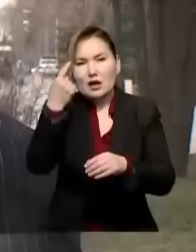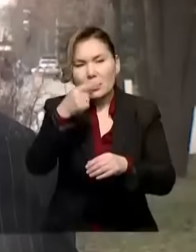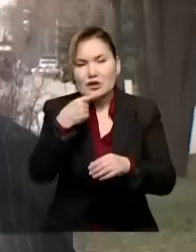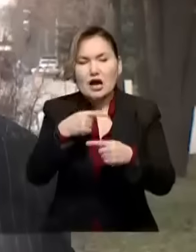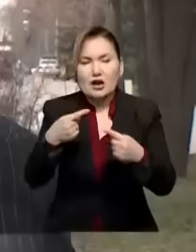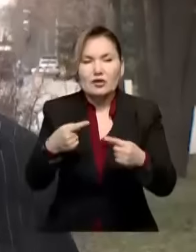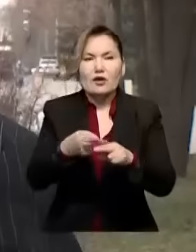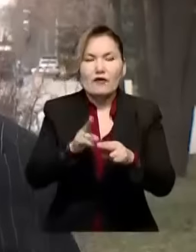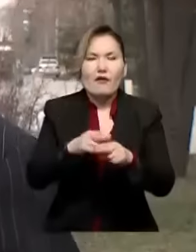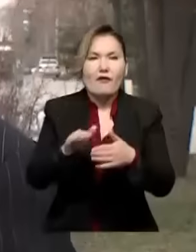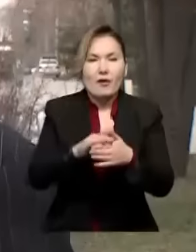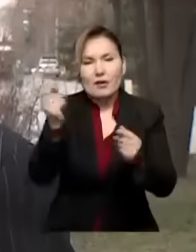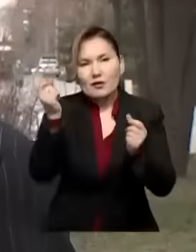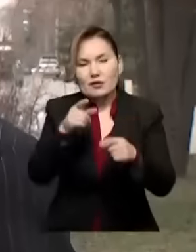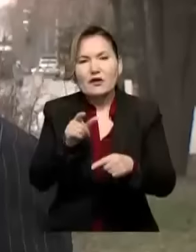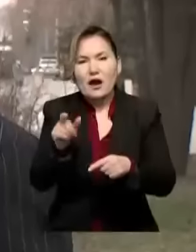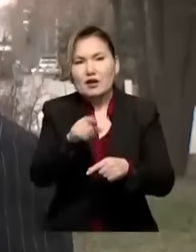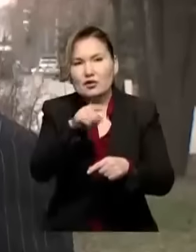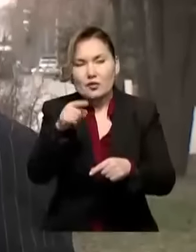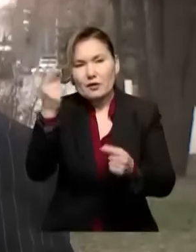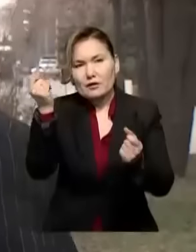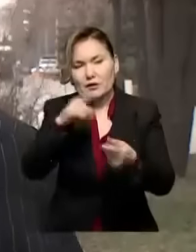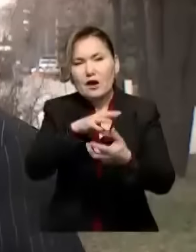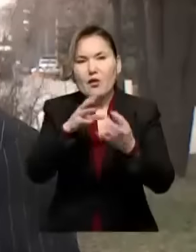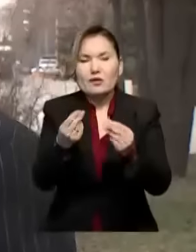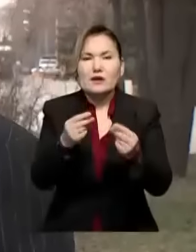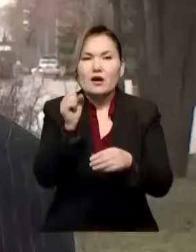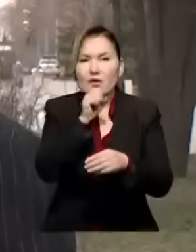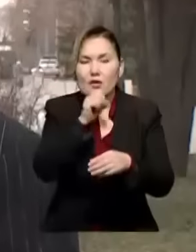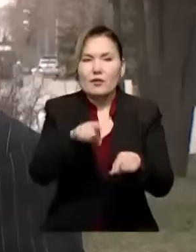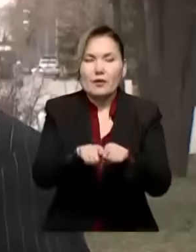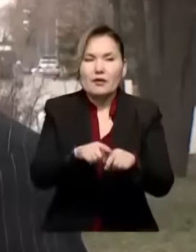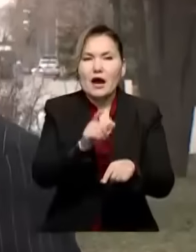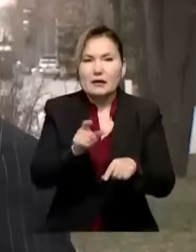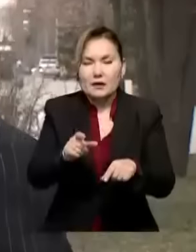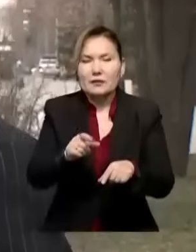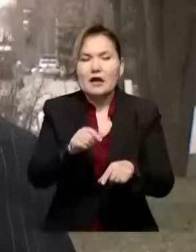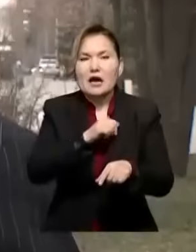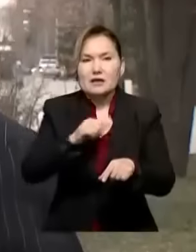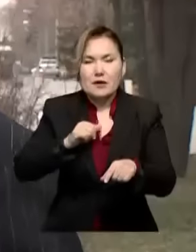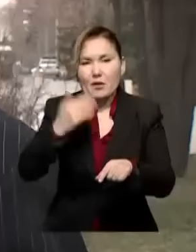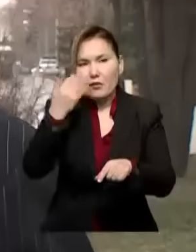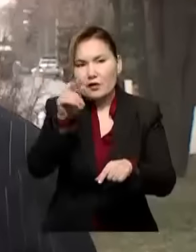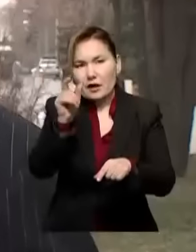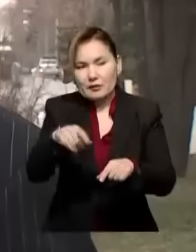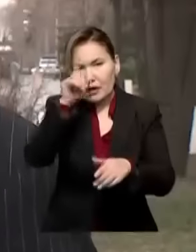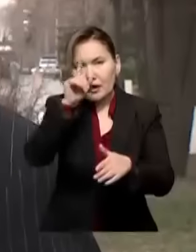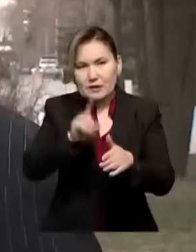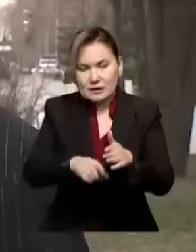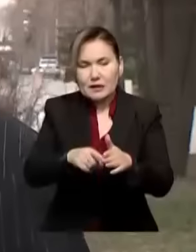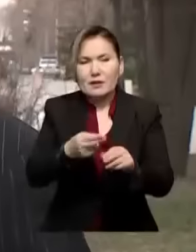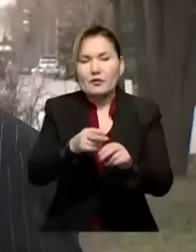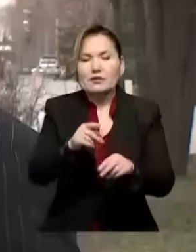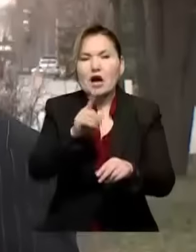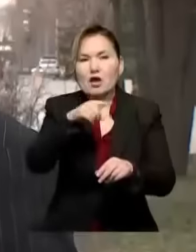Яғни көбіне біздің адамдар өзін сенгіштігінен я алаяқтарға жеке ақпаратын беріп қойып, қалай осы кредиттің